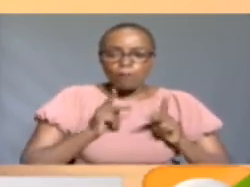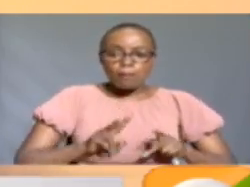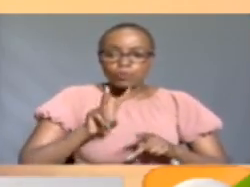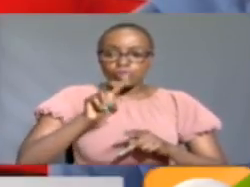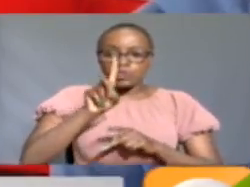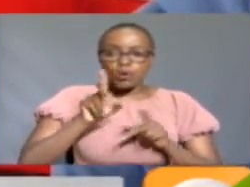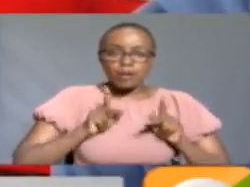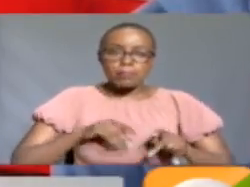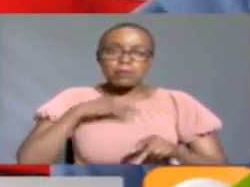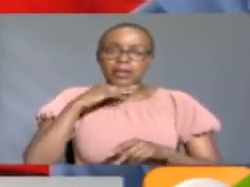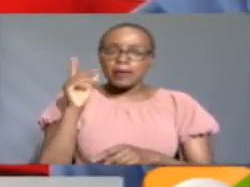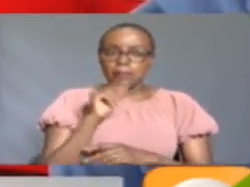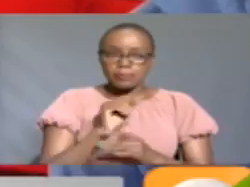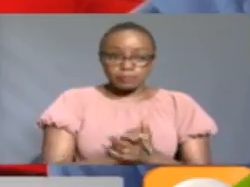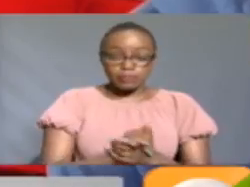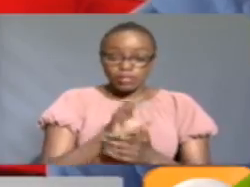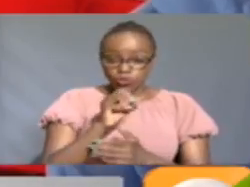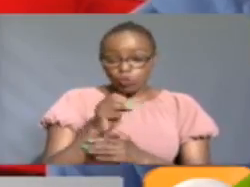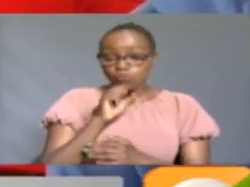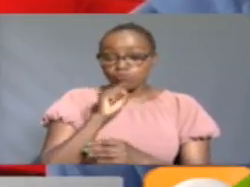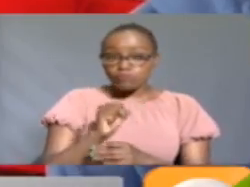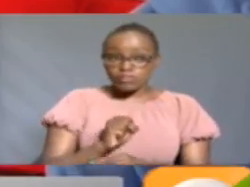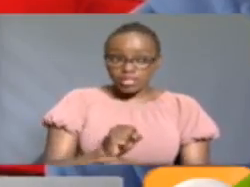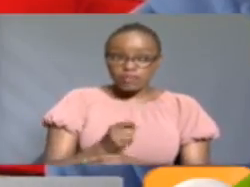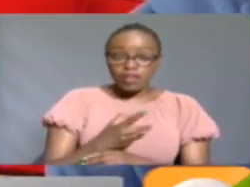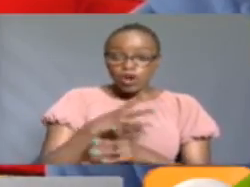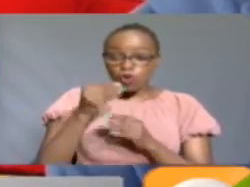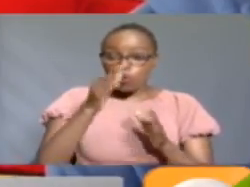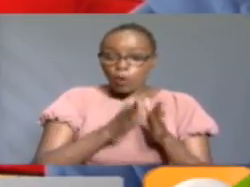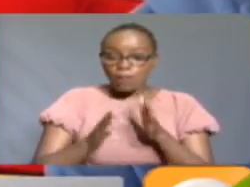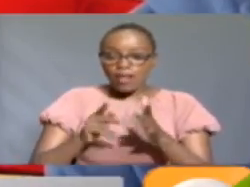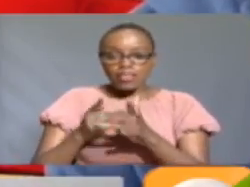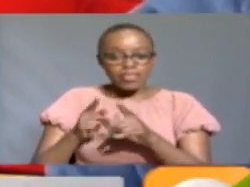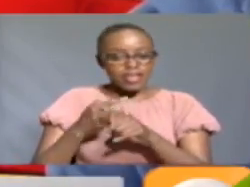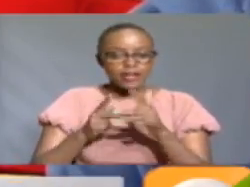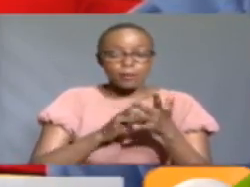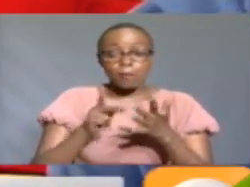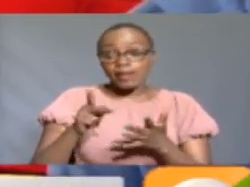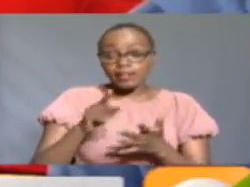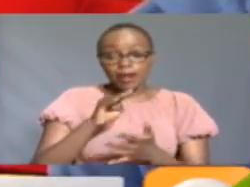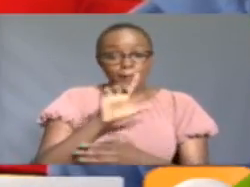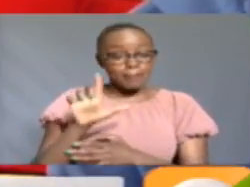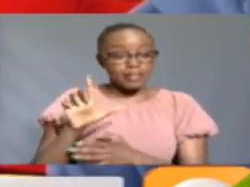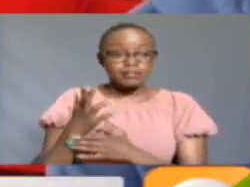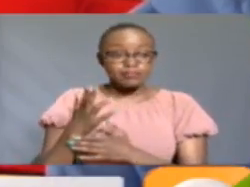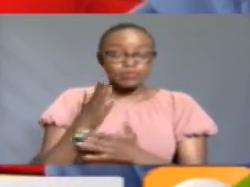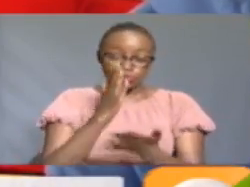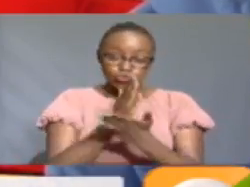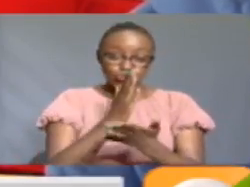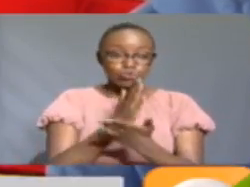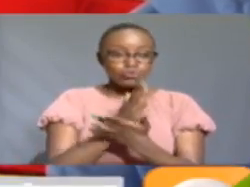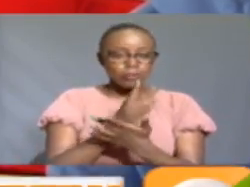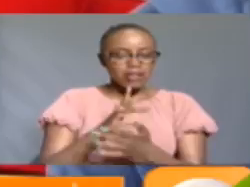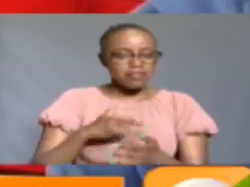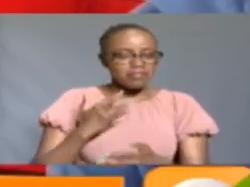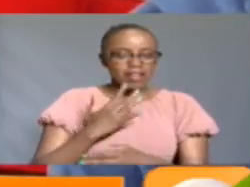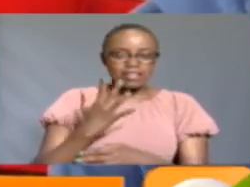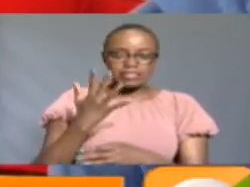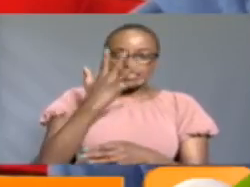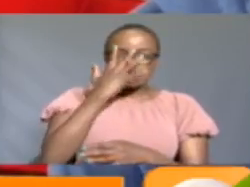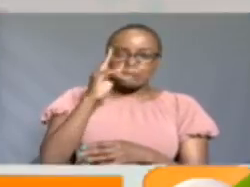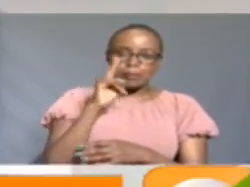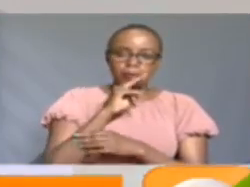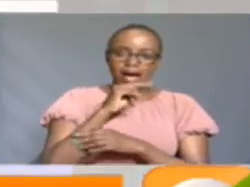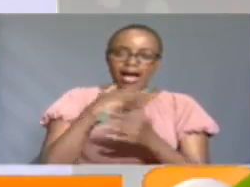21. So kwa hivyo mzee, enda jipange ulipe deni. Hakika nilizononeka sana, maana